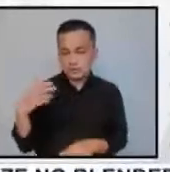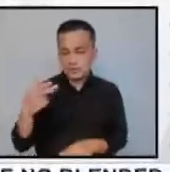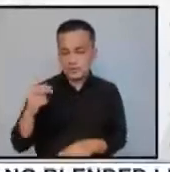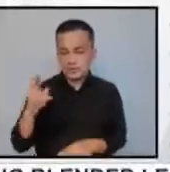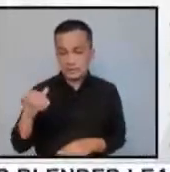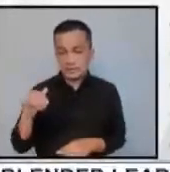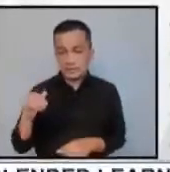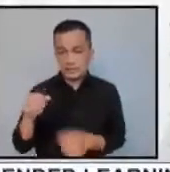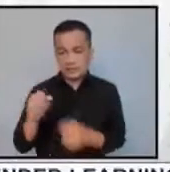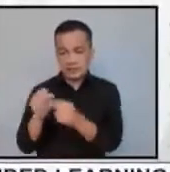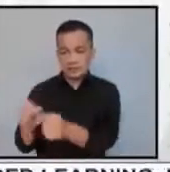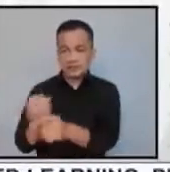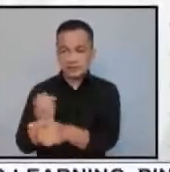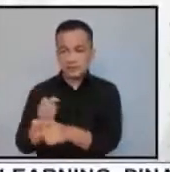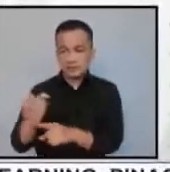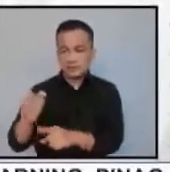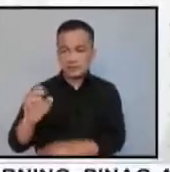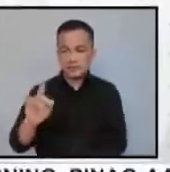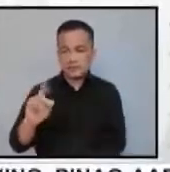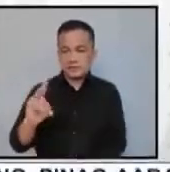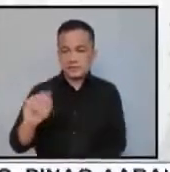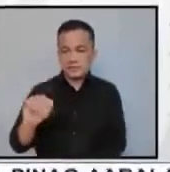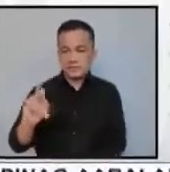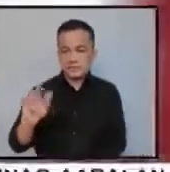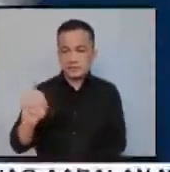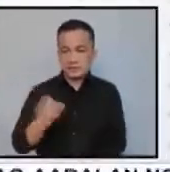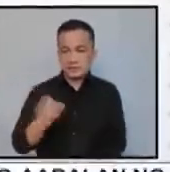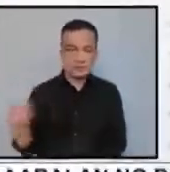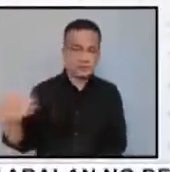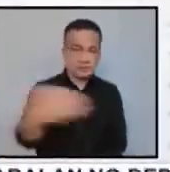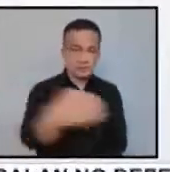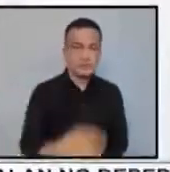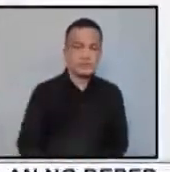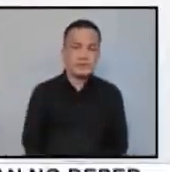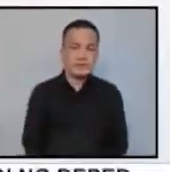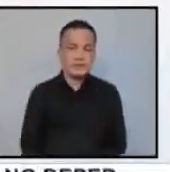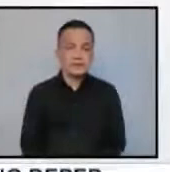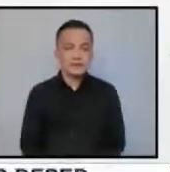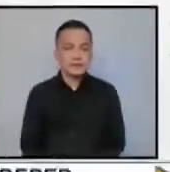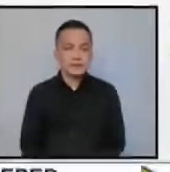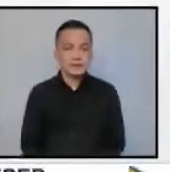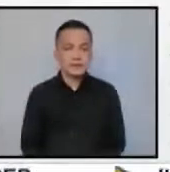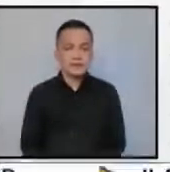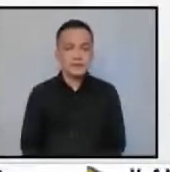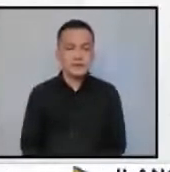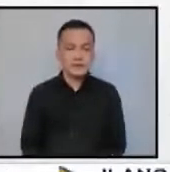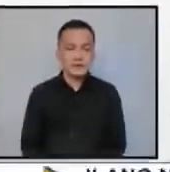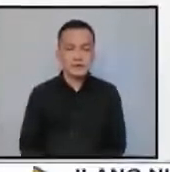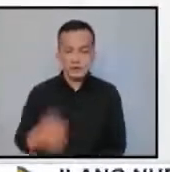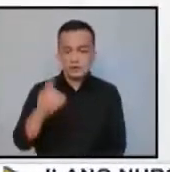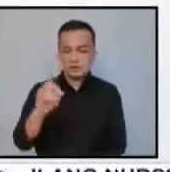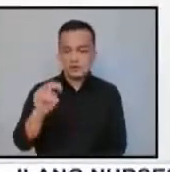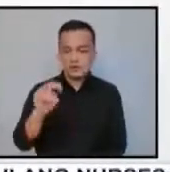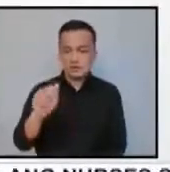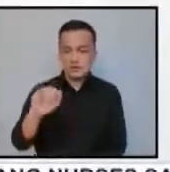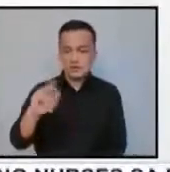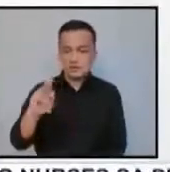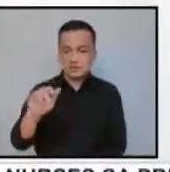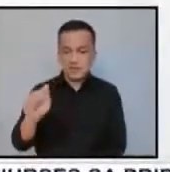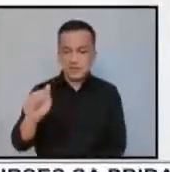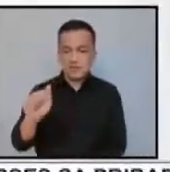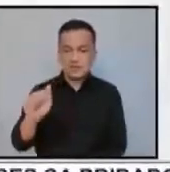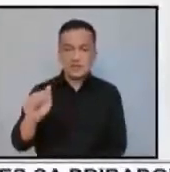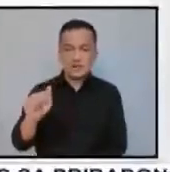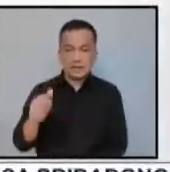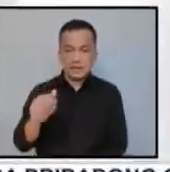diretso ng Danny Flores Street at vice versa. Pwede naman dumaan sa Doña Julia Vargas Avenue hanggang sa San